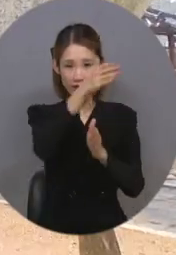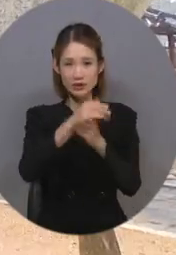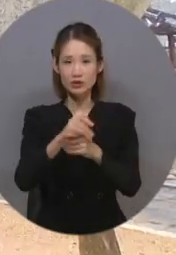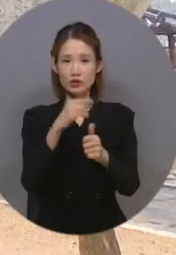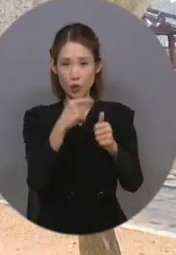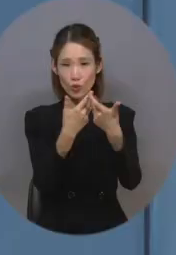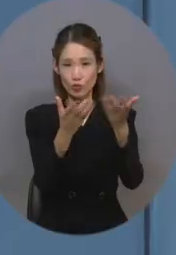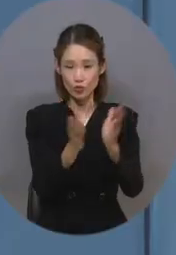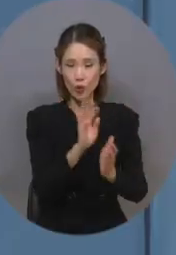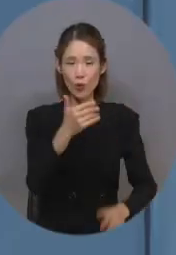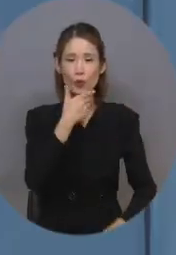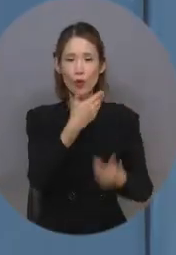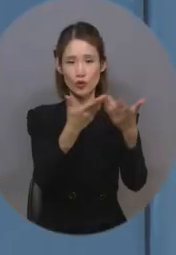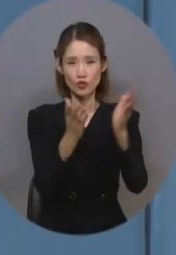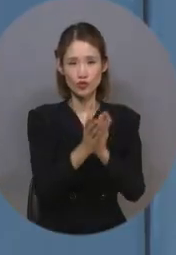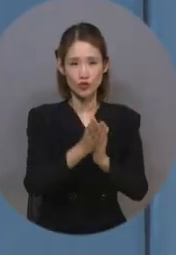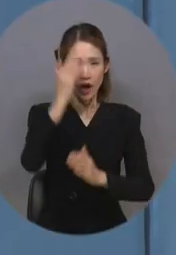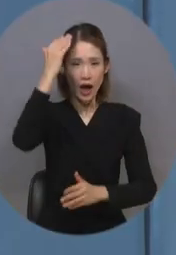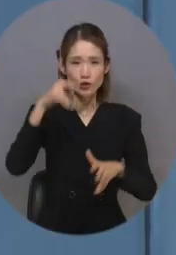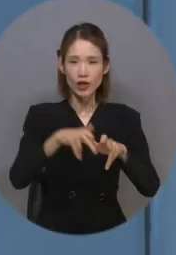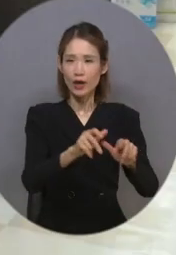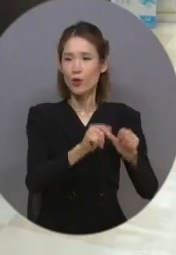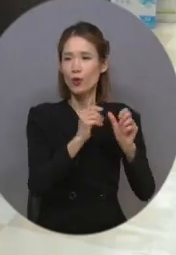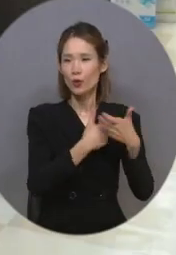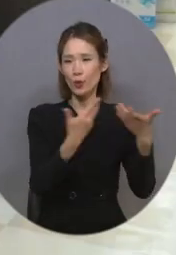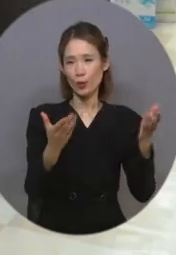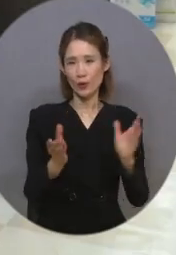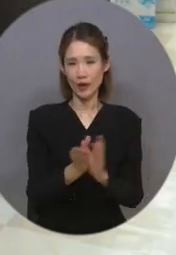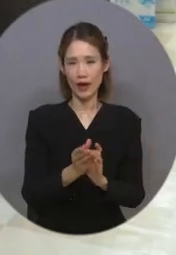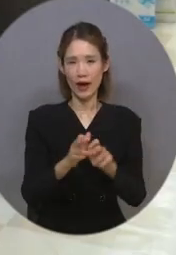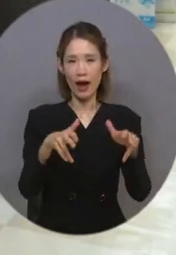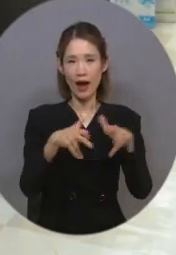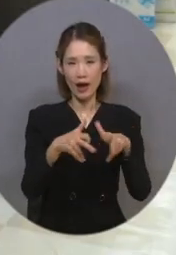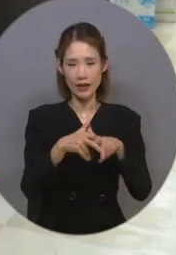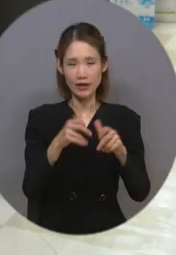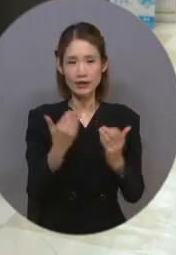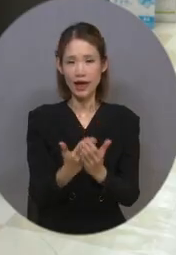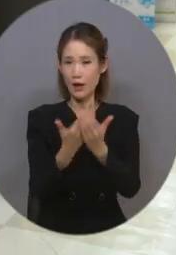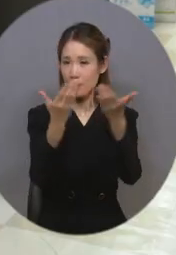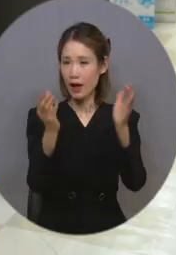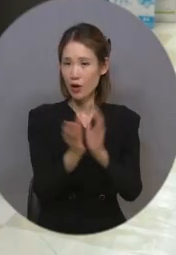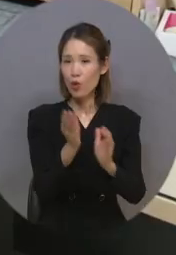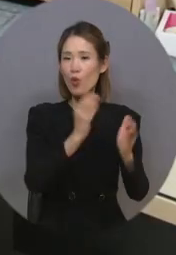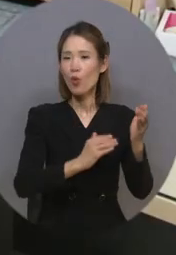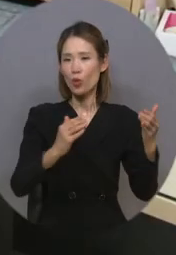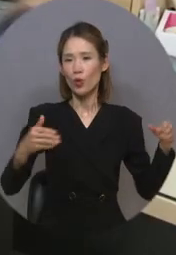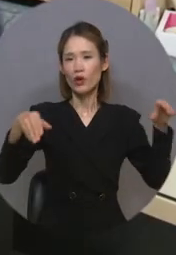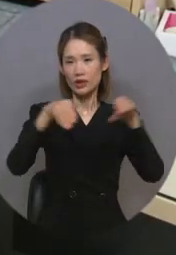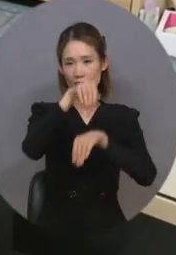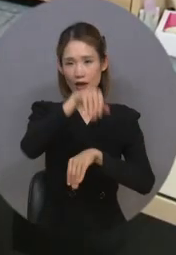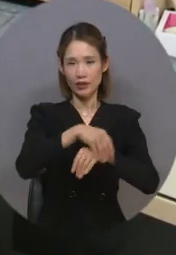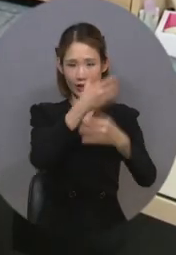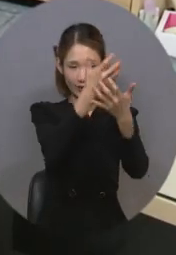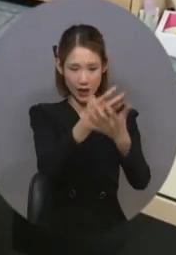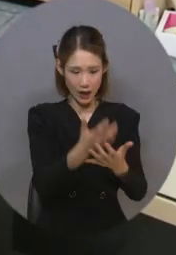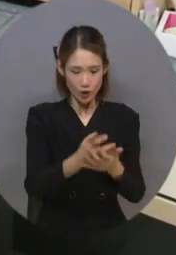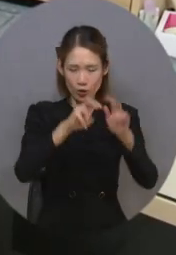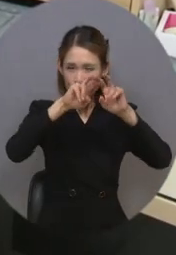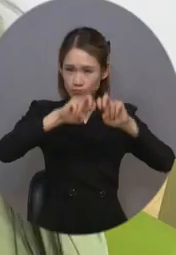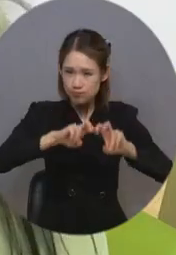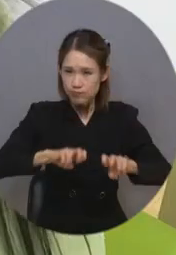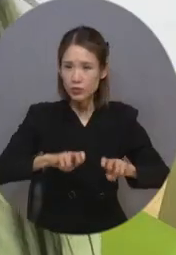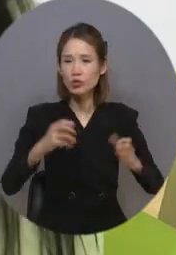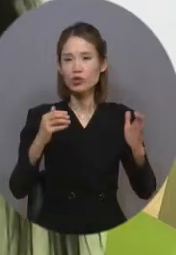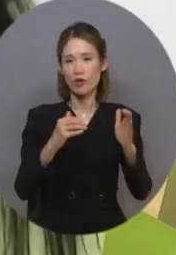중앙정보와 한국장애인고용공단 한국장애인개발원 등 공공기관의 자료를 분석했습니다